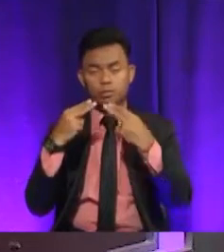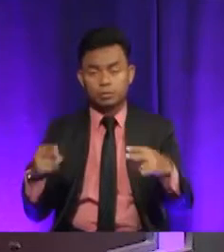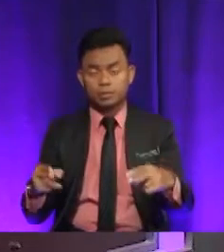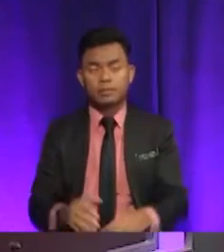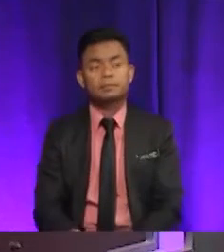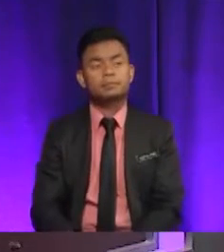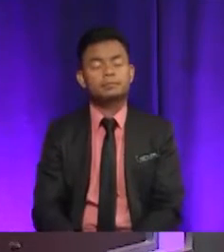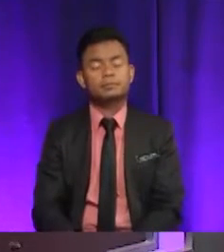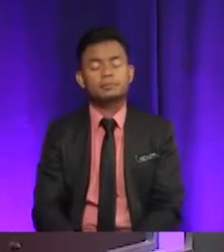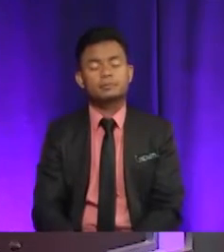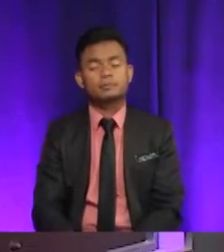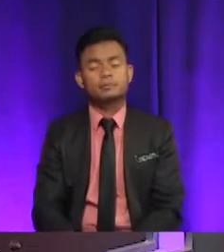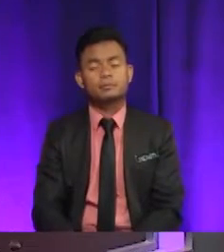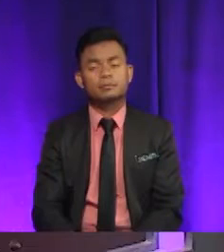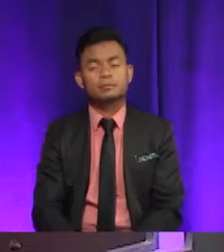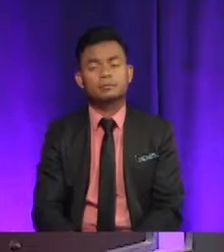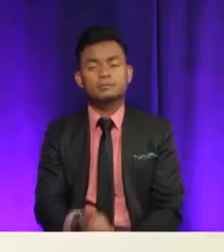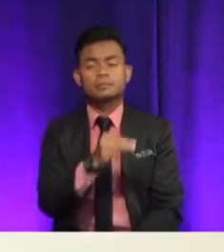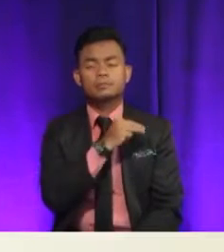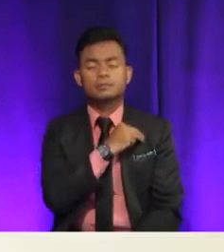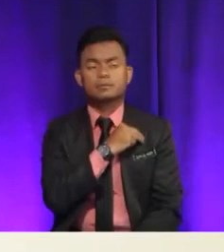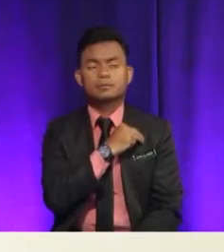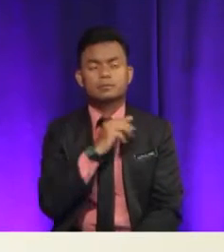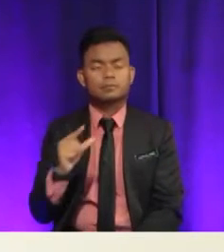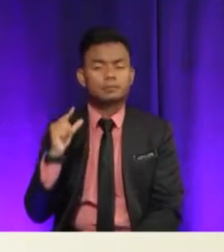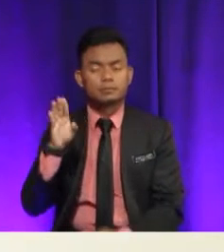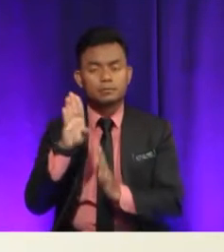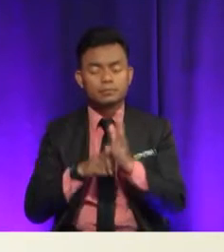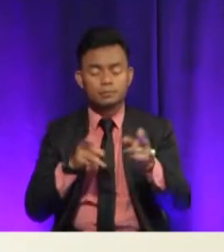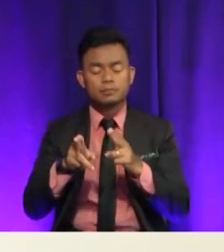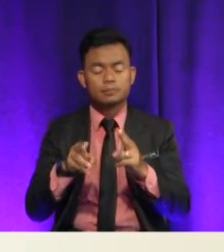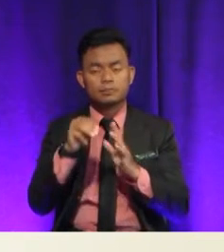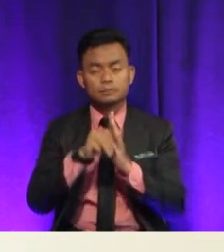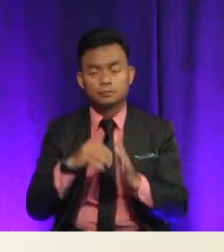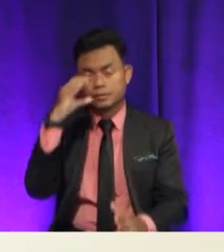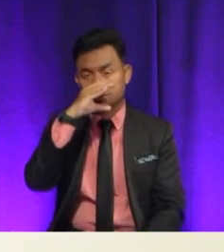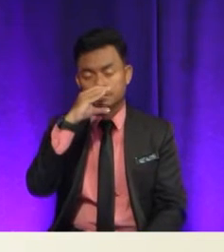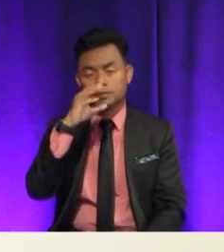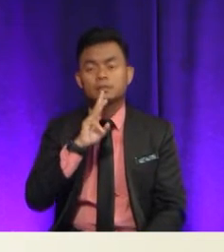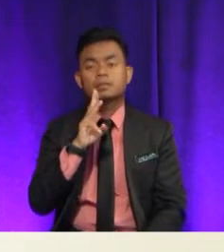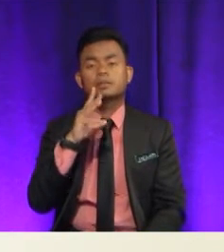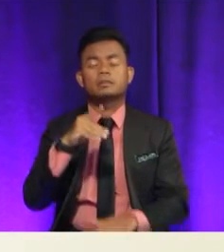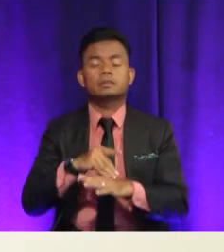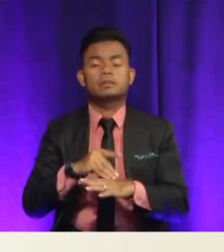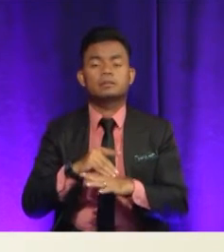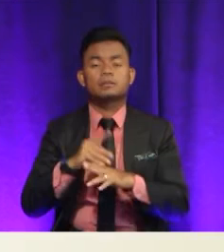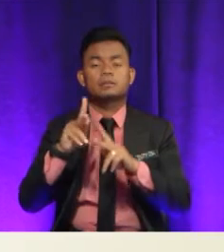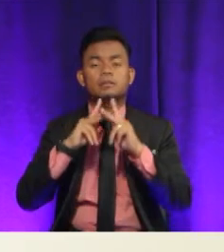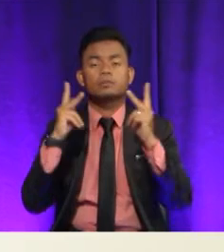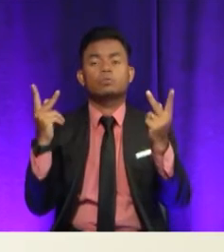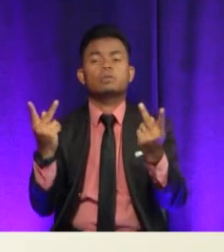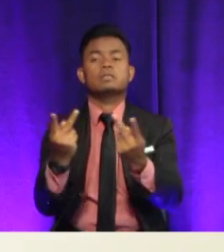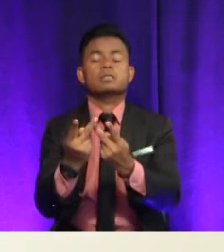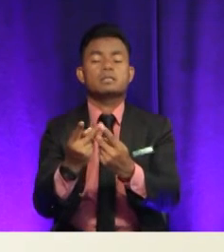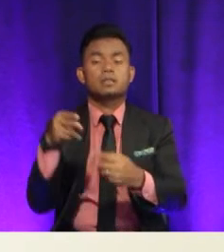uraiannya adalah menteri gigi berusaha mencarikan air di kawasan hutan Oke Kemudian